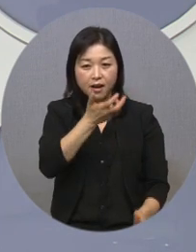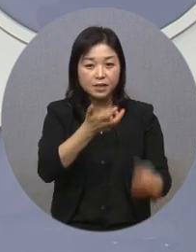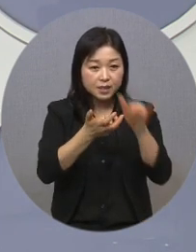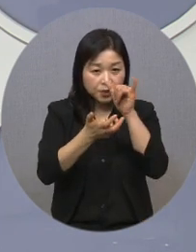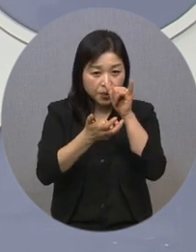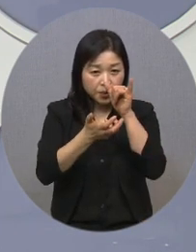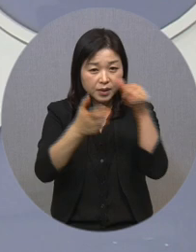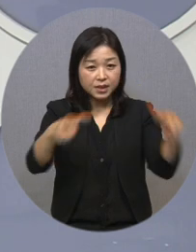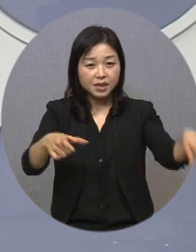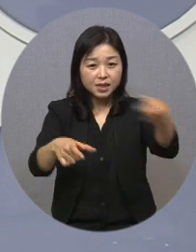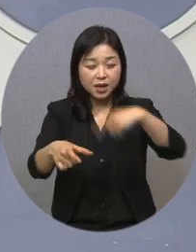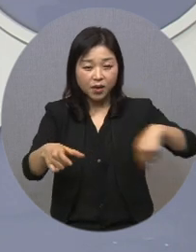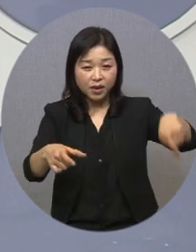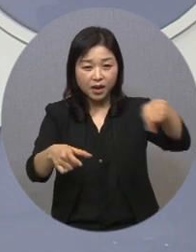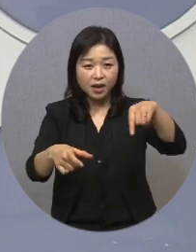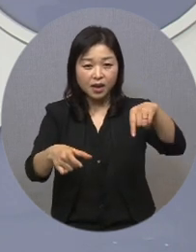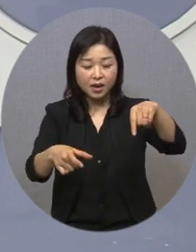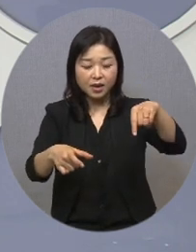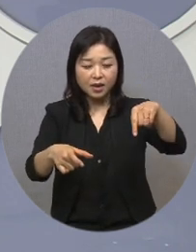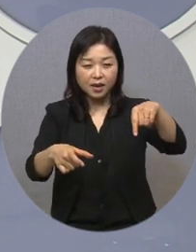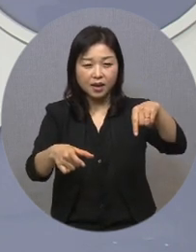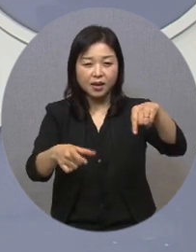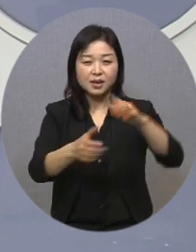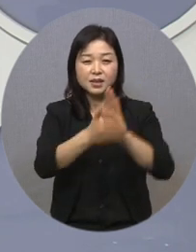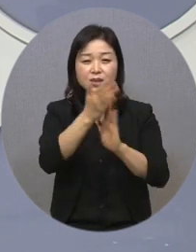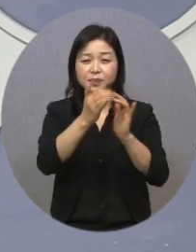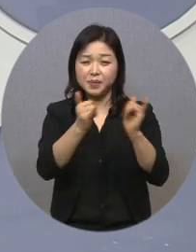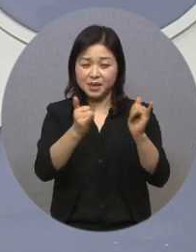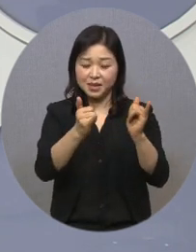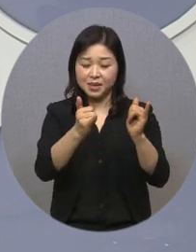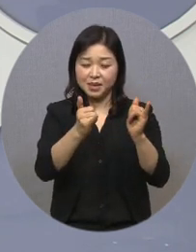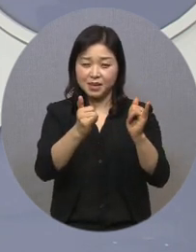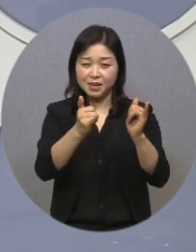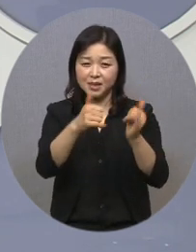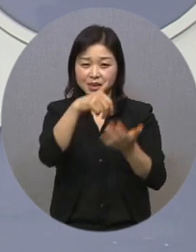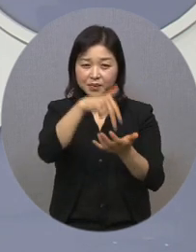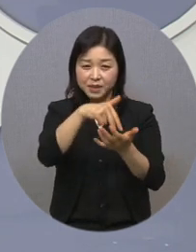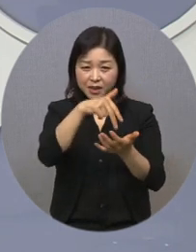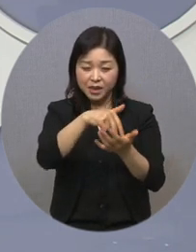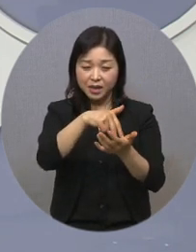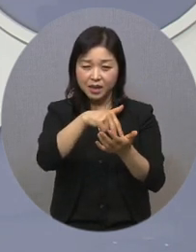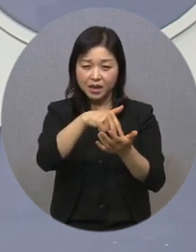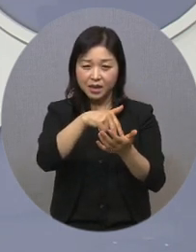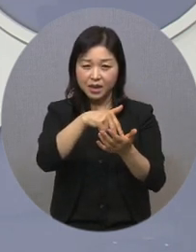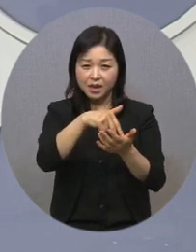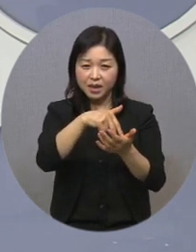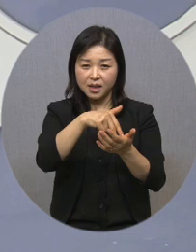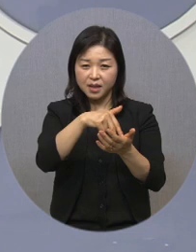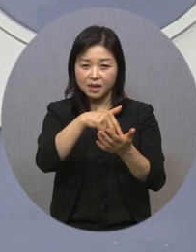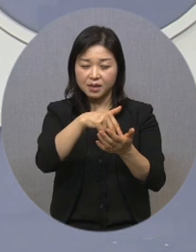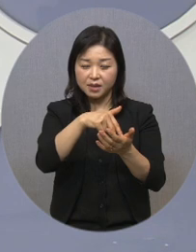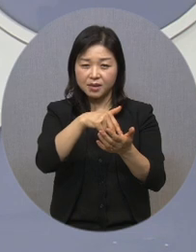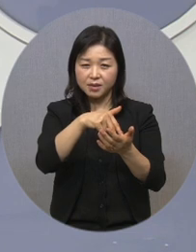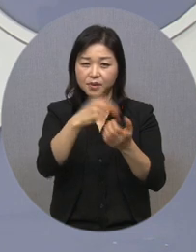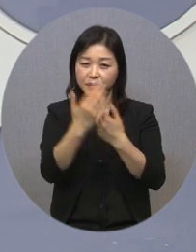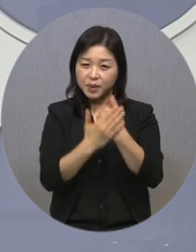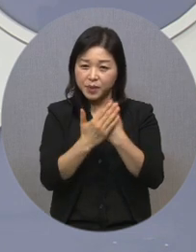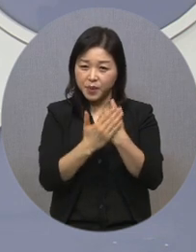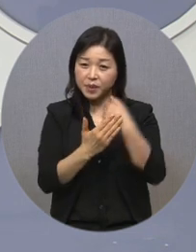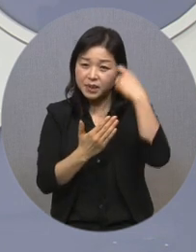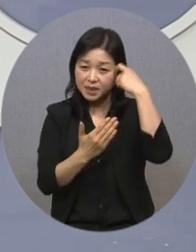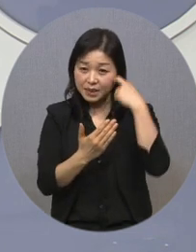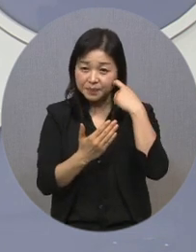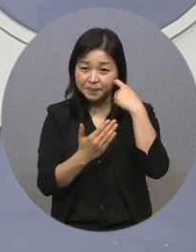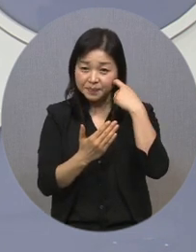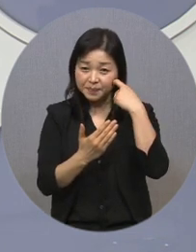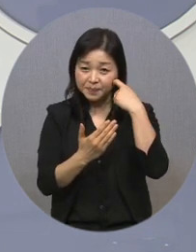그 지역에 대한 시민으로서 특례시민으로서의 느끼는 위로감